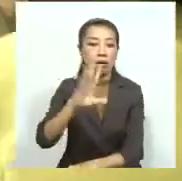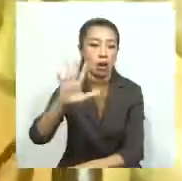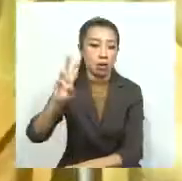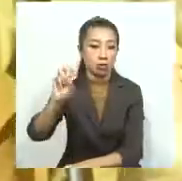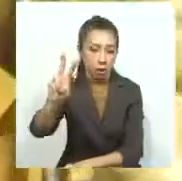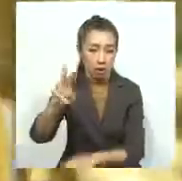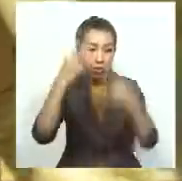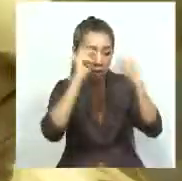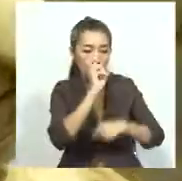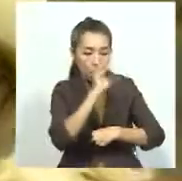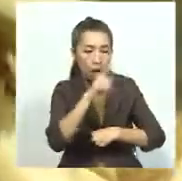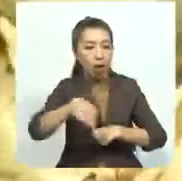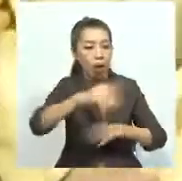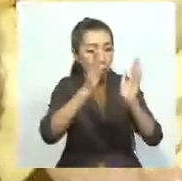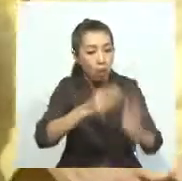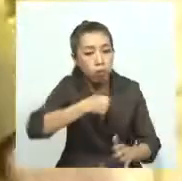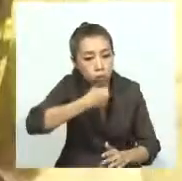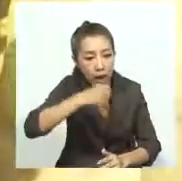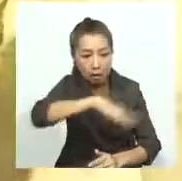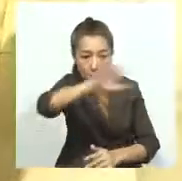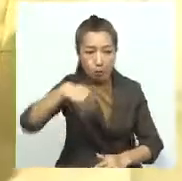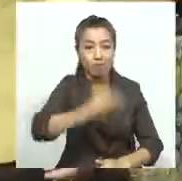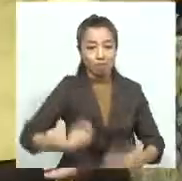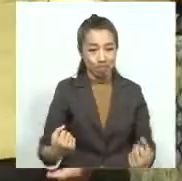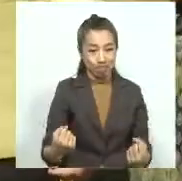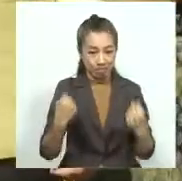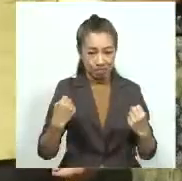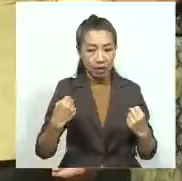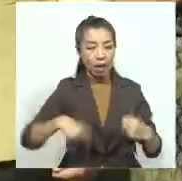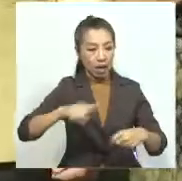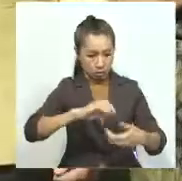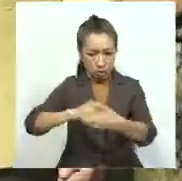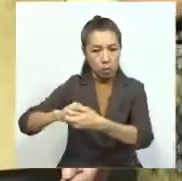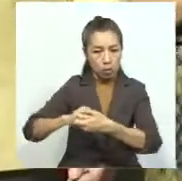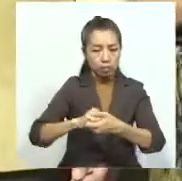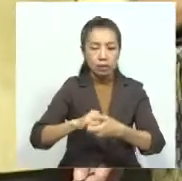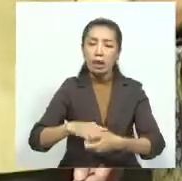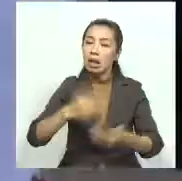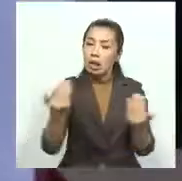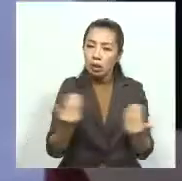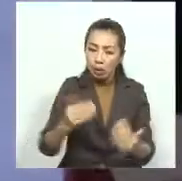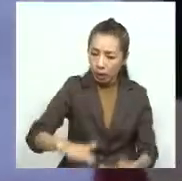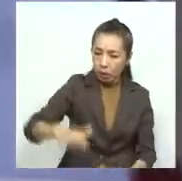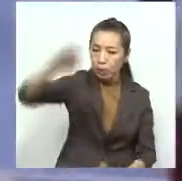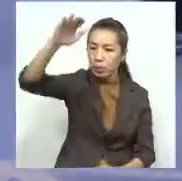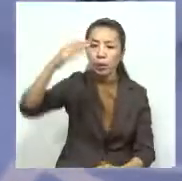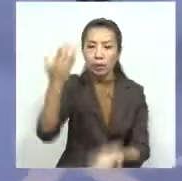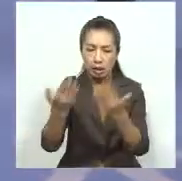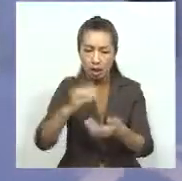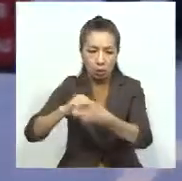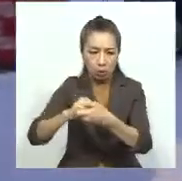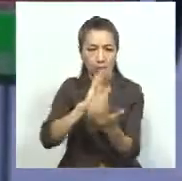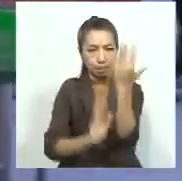มนตรีกล่าวว่าขอให้ผู้สูงอายุทุกคนสุขภาพแข็งแรงและร่วมมือกันทุกรุ่นทุกวัยช่วยทำให้บ้านเมืองสงบสุ